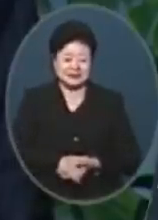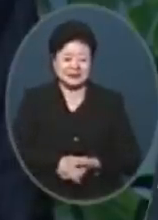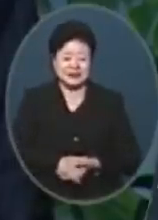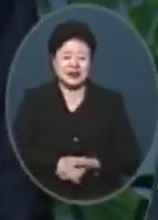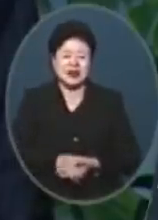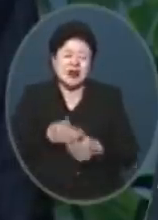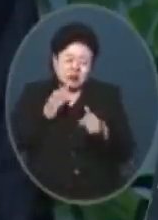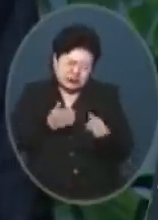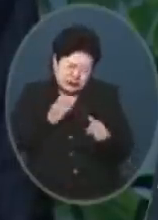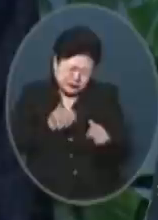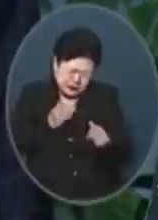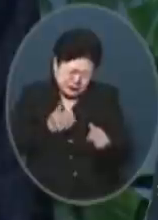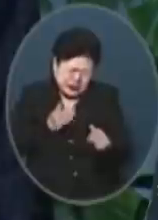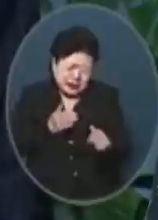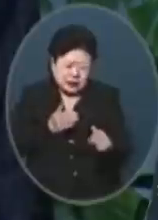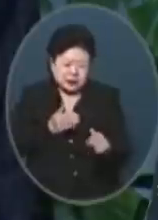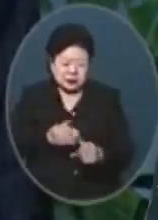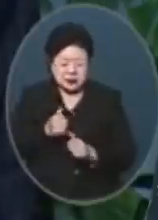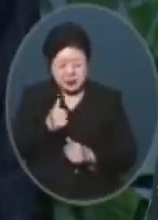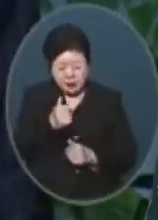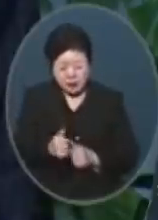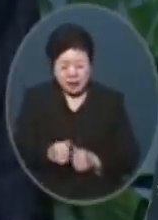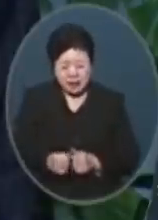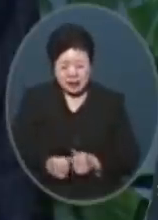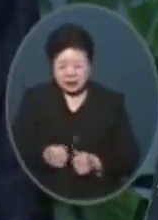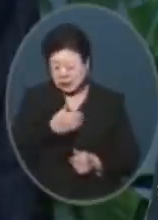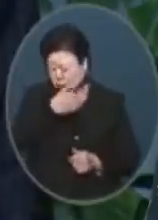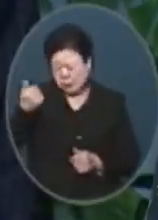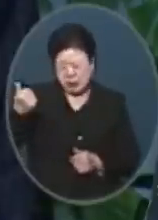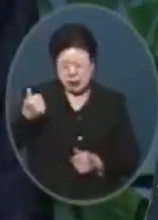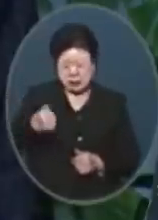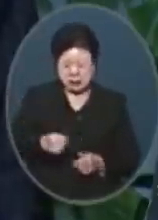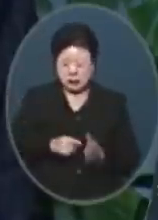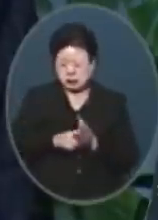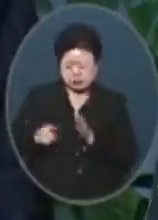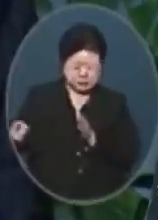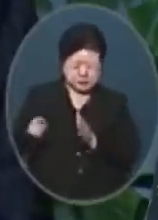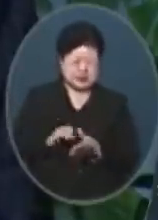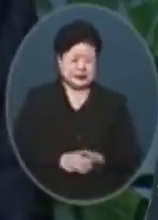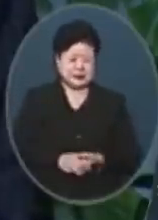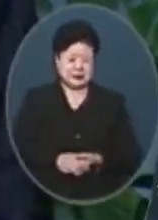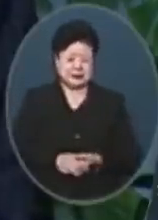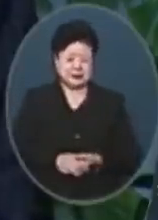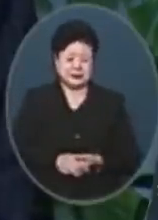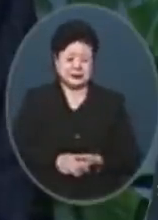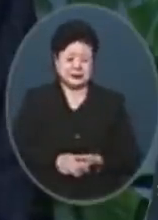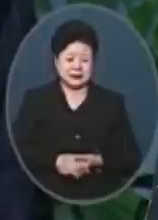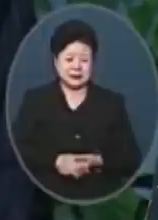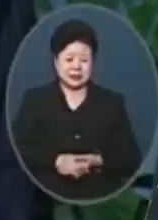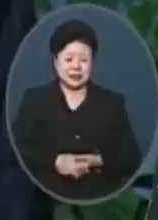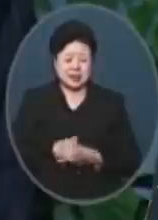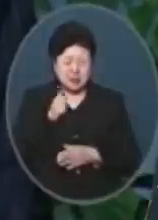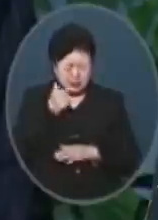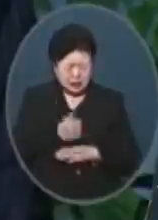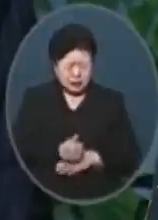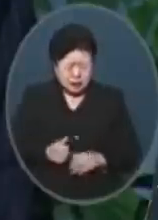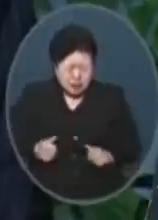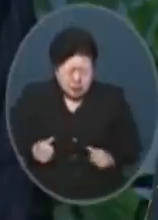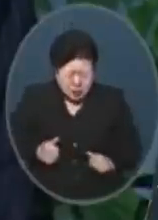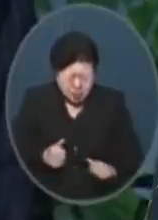아무리 해도 이체방관이 말을 들어주지 않다가 나중에는 하도 건질리게 한